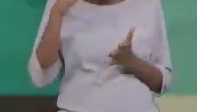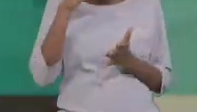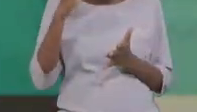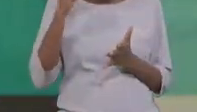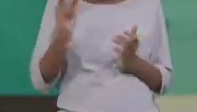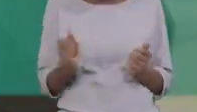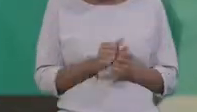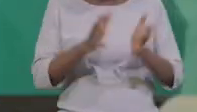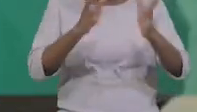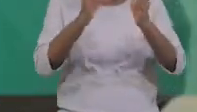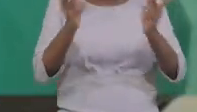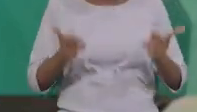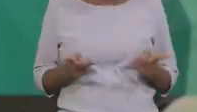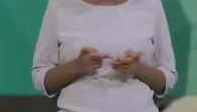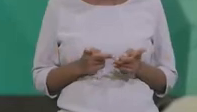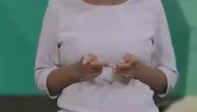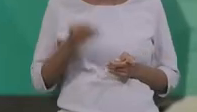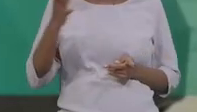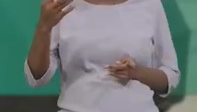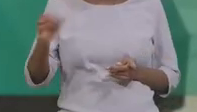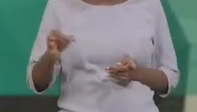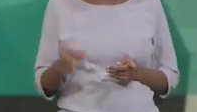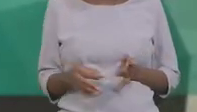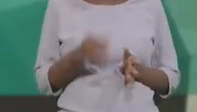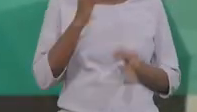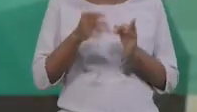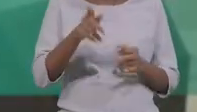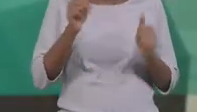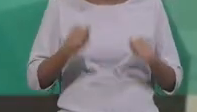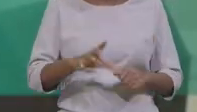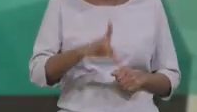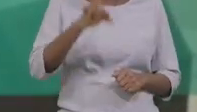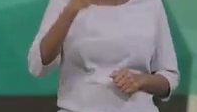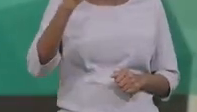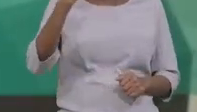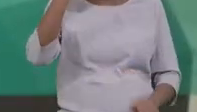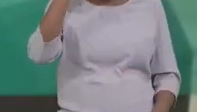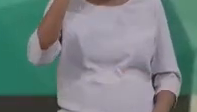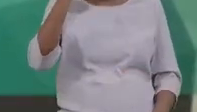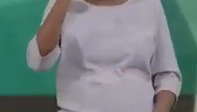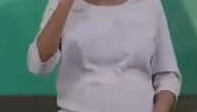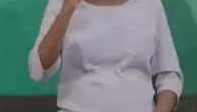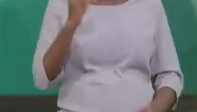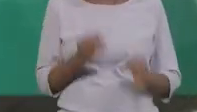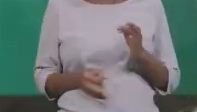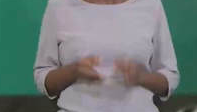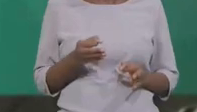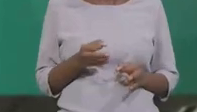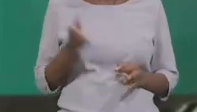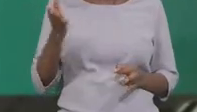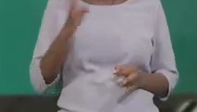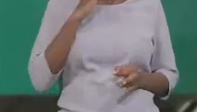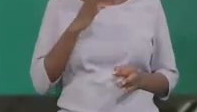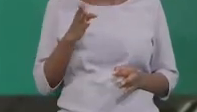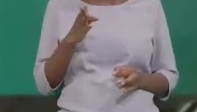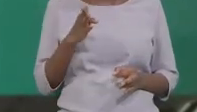Parcourez les rues de Jérusalem, regardez, informez-vous, cherchez dans les places. S'il s'y trouve un homme, s'il y en a un